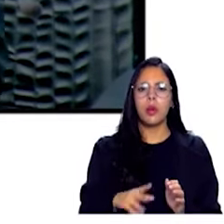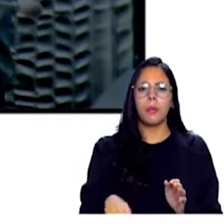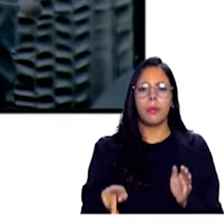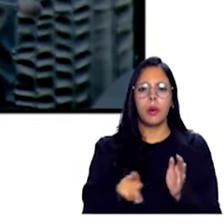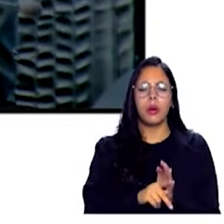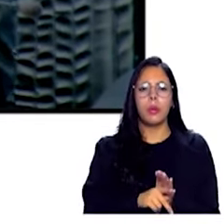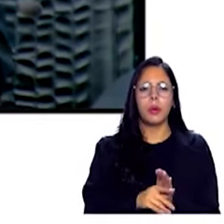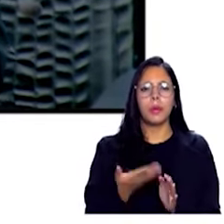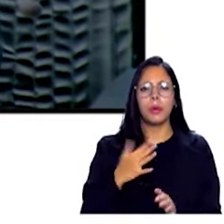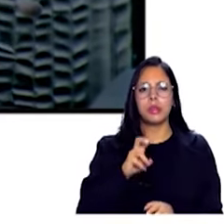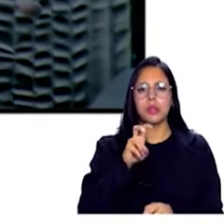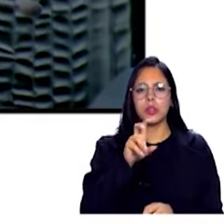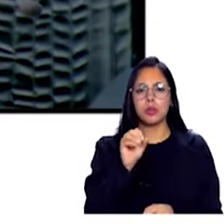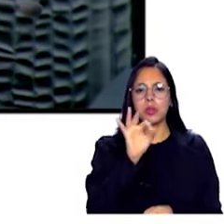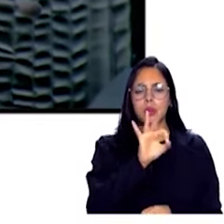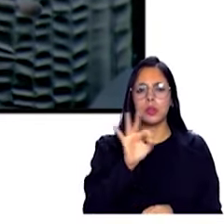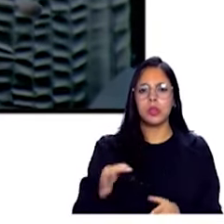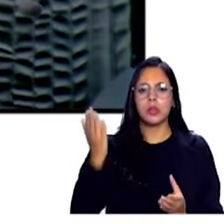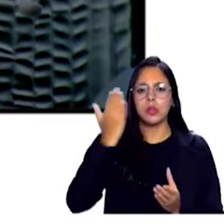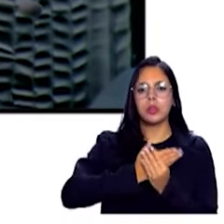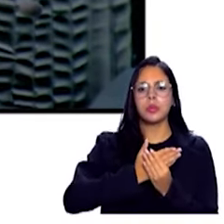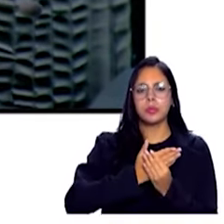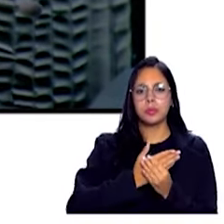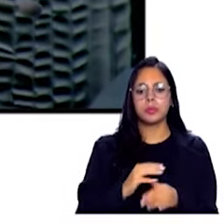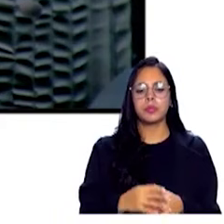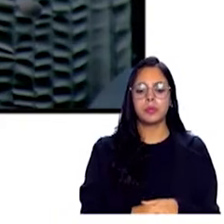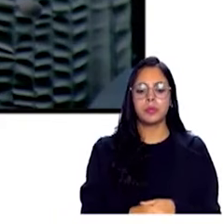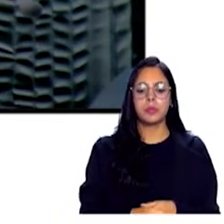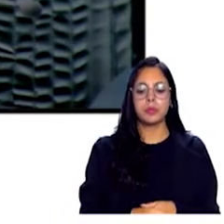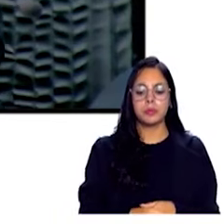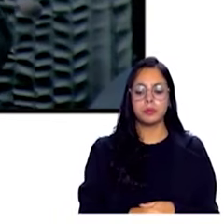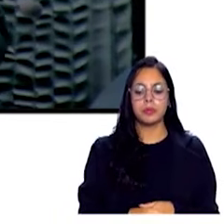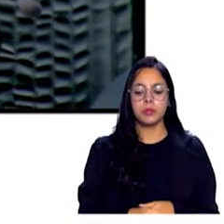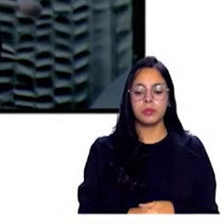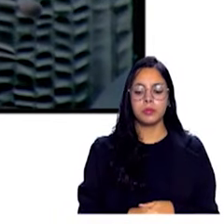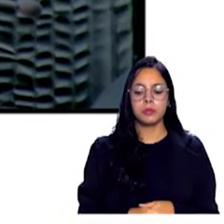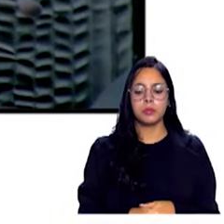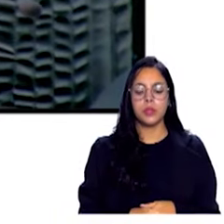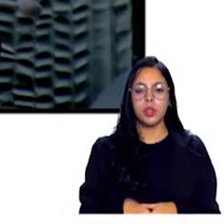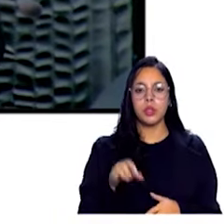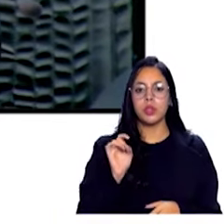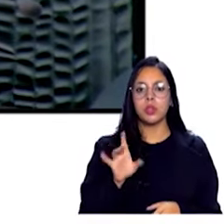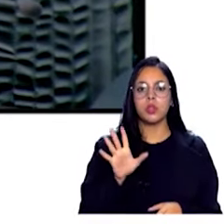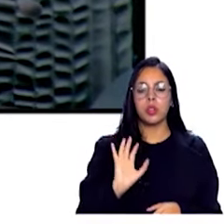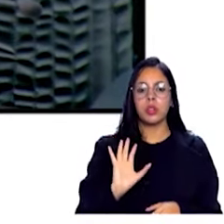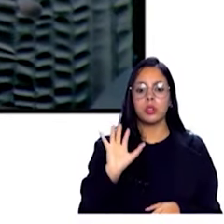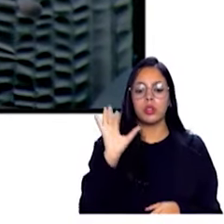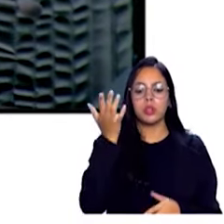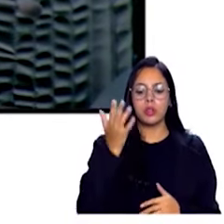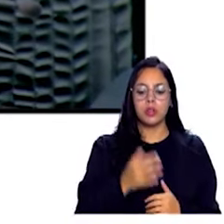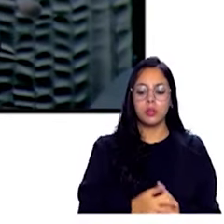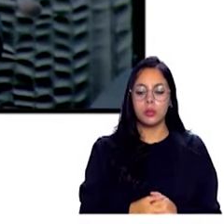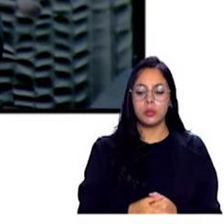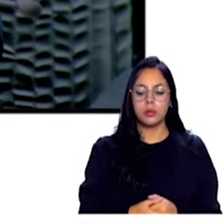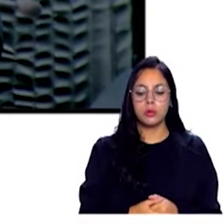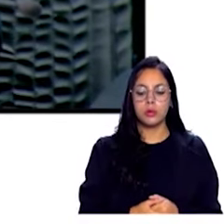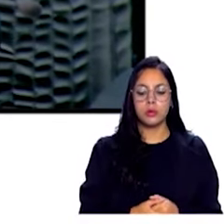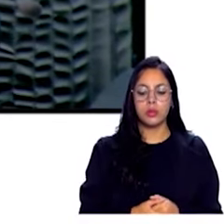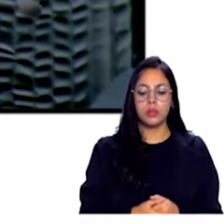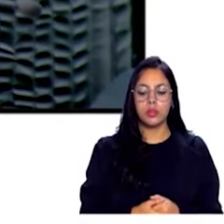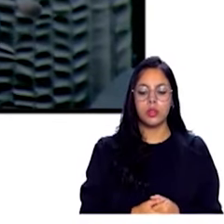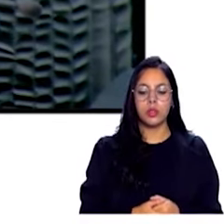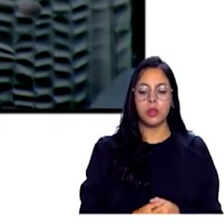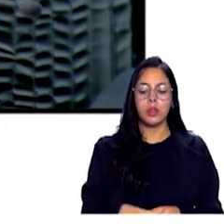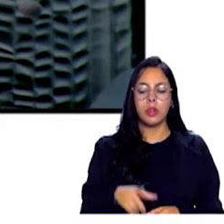cassation va déj juger le Premier arrêt de la cour de cassation ET approuver la Solution qui a été rendue